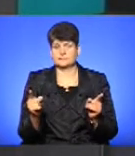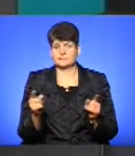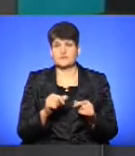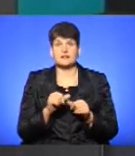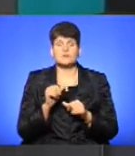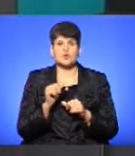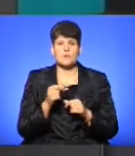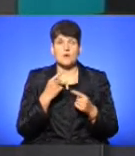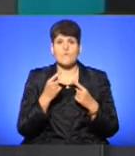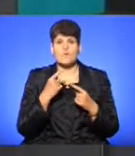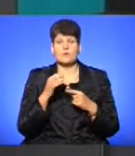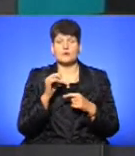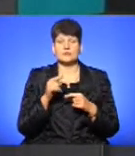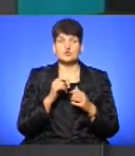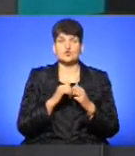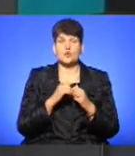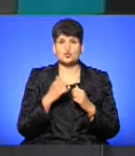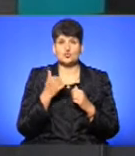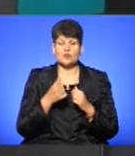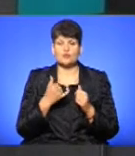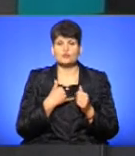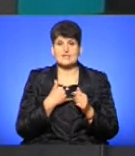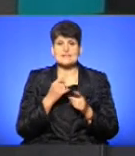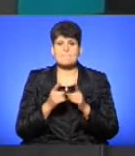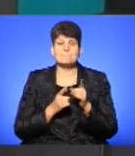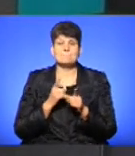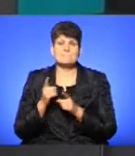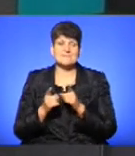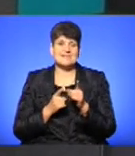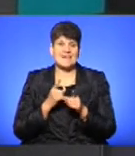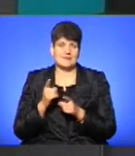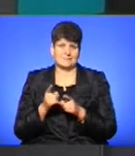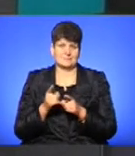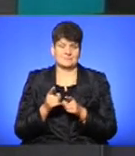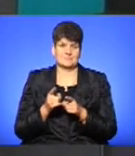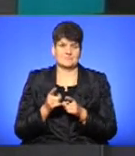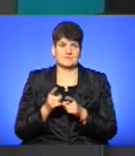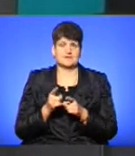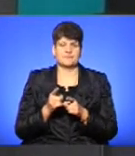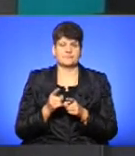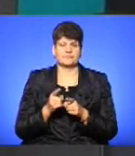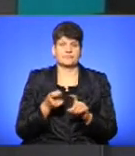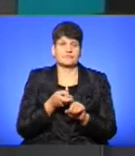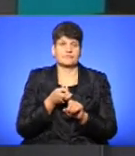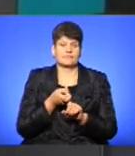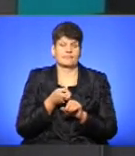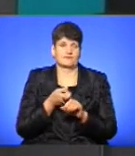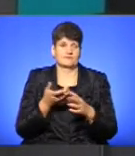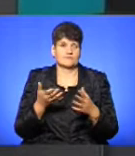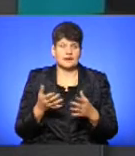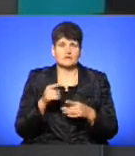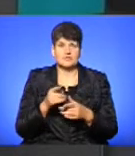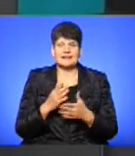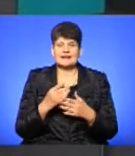того, ми говоримо про те, що кожного року у нас міняється видовий штам циркуляції збудників, і кожного року вони